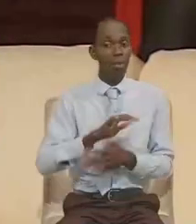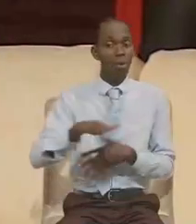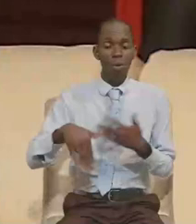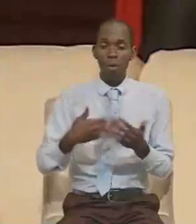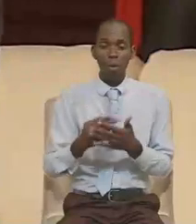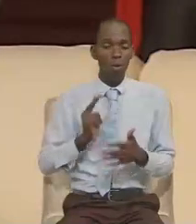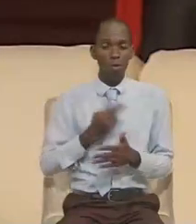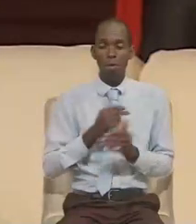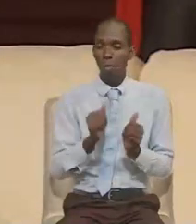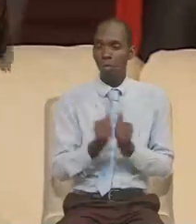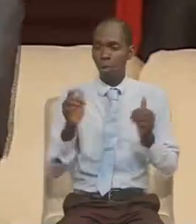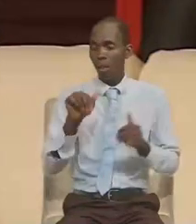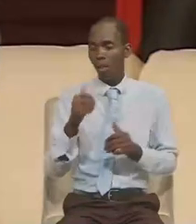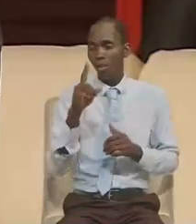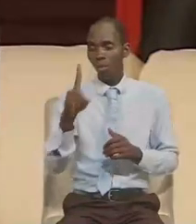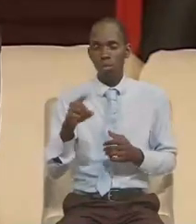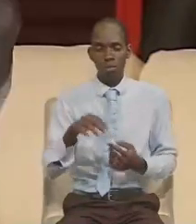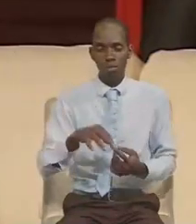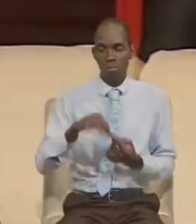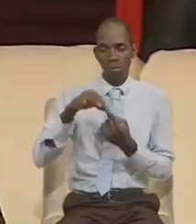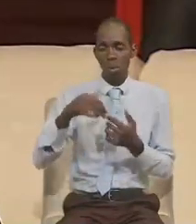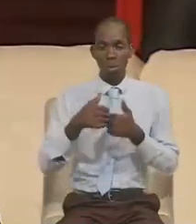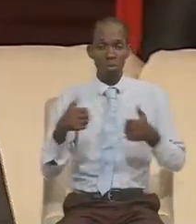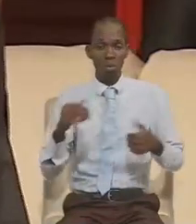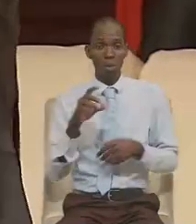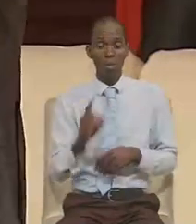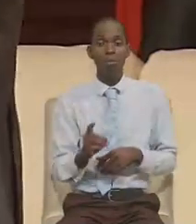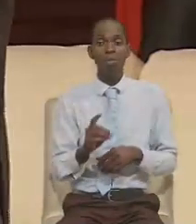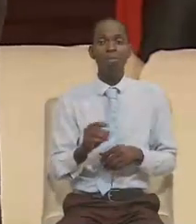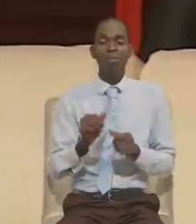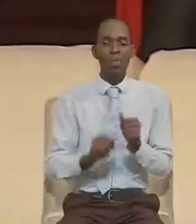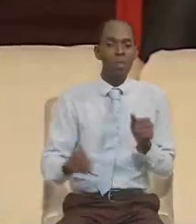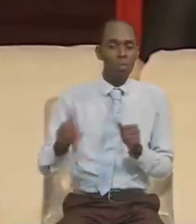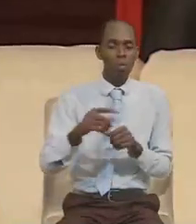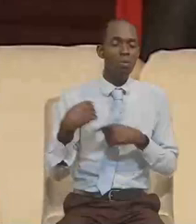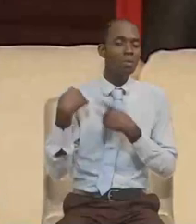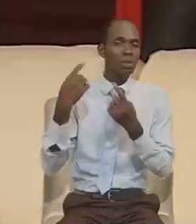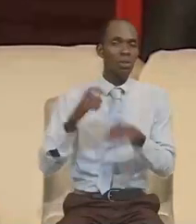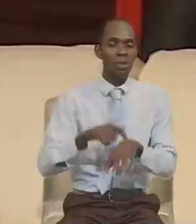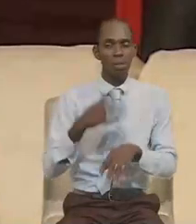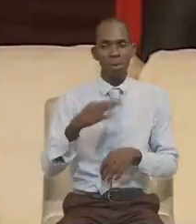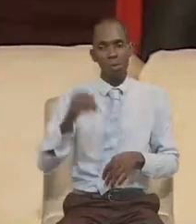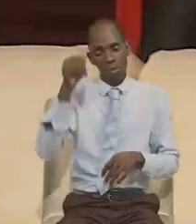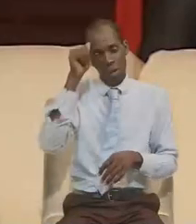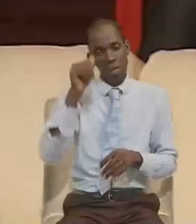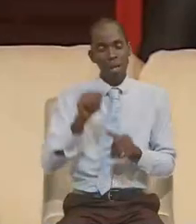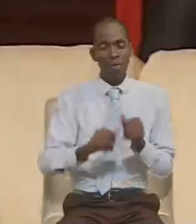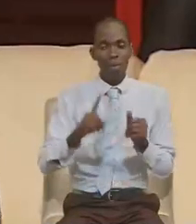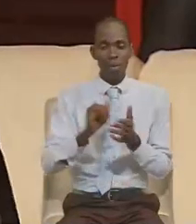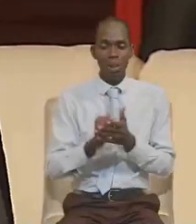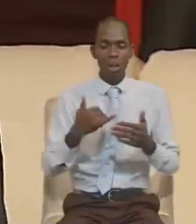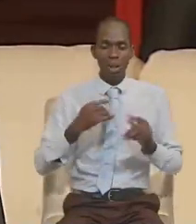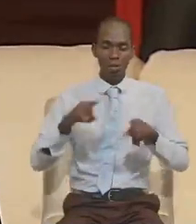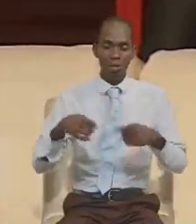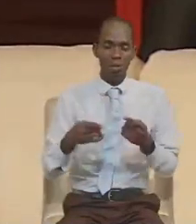exception, nous tous qui sommes descendants d'Adam, chacun, quiconque est né d'un homme